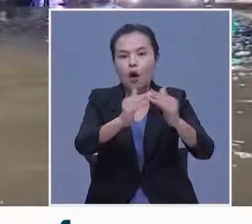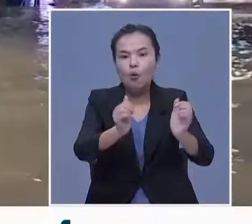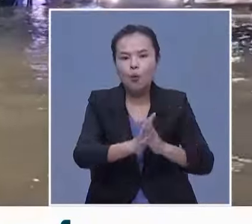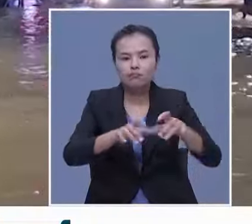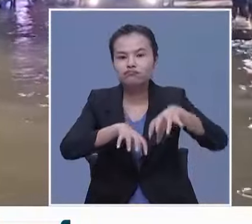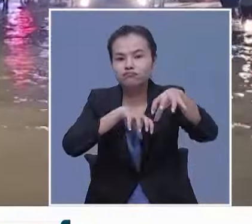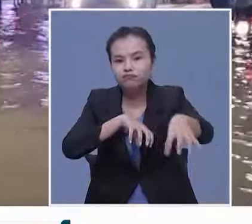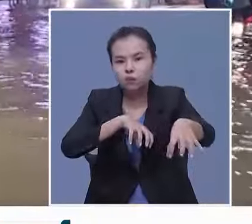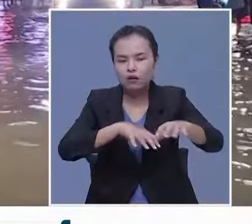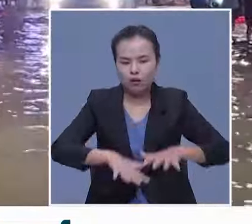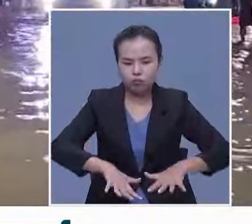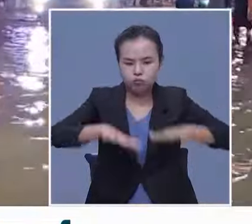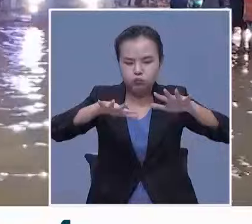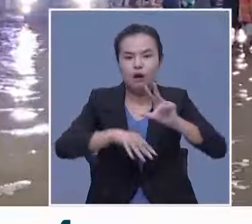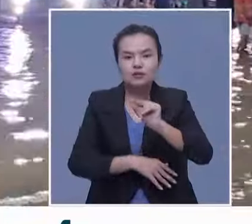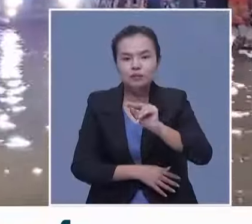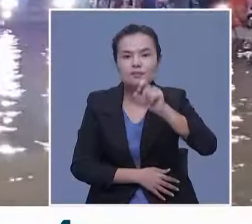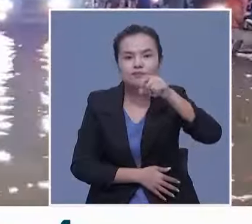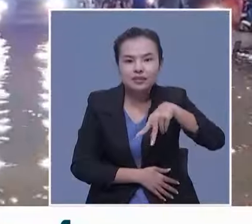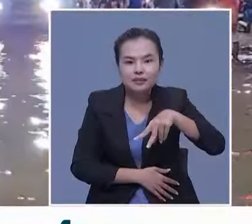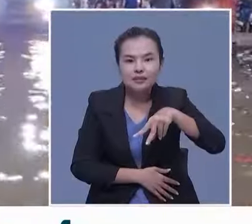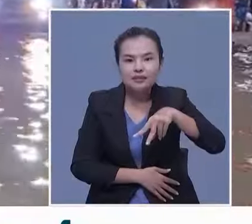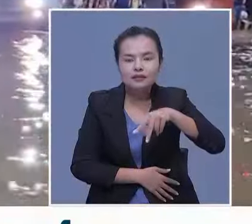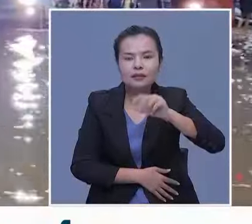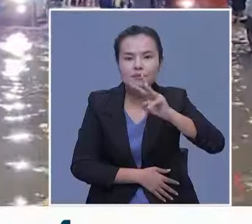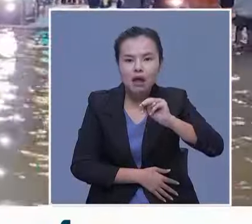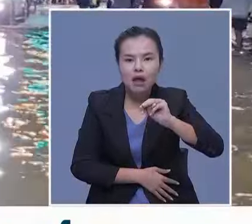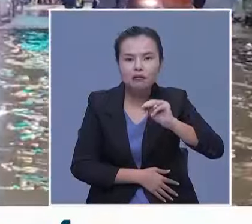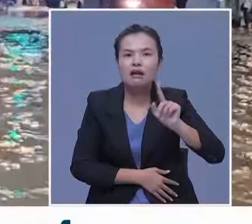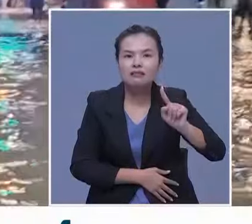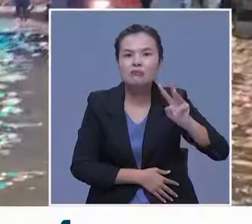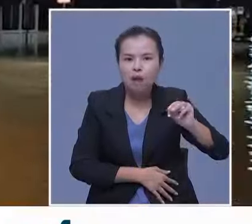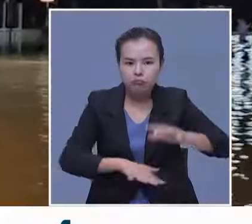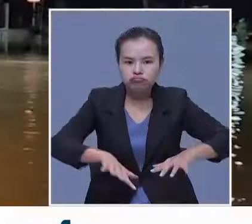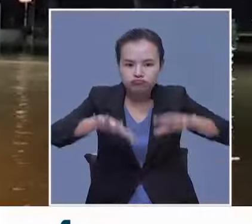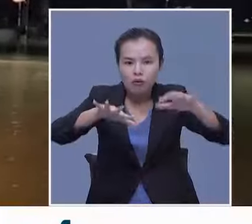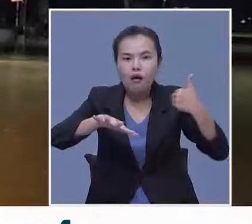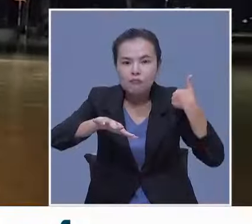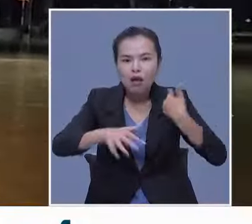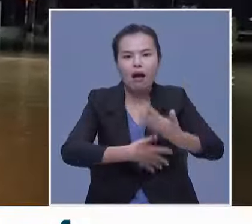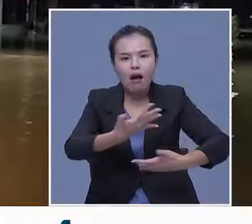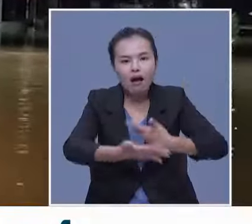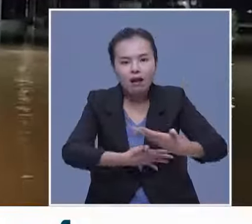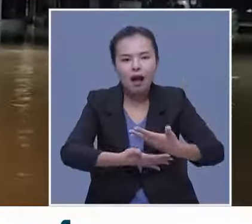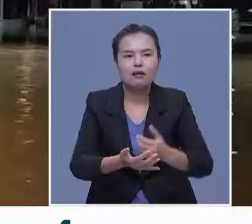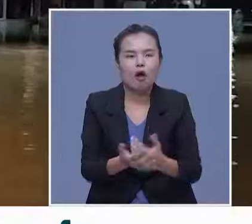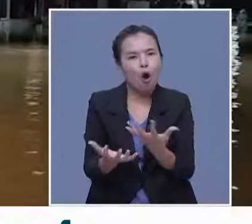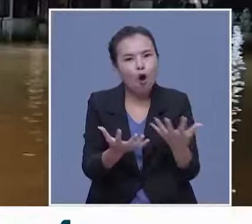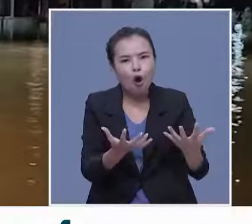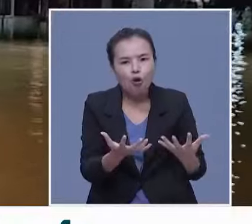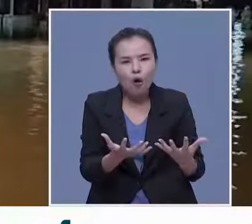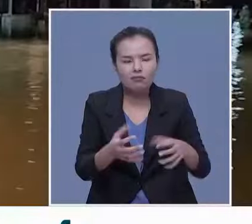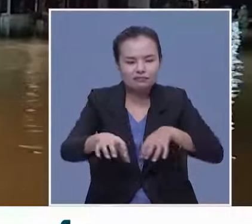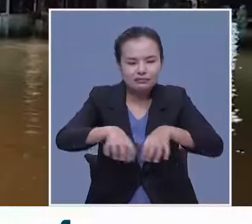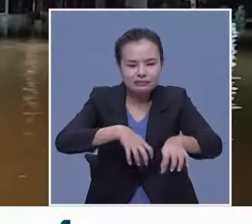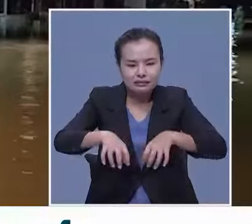เนี่ยท่วมสูงตั้งแต่ 30ซมไปจนสูงกว่า 1เมตนะครับทำให้บรรดาพ่อค้าแม่ค้าแผงลอยที่กำลังเริ่มออกมา